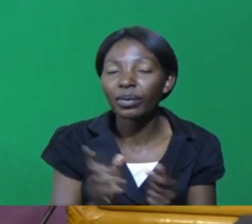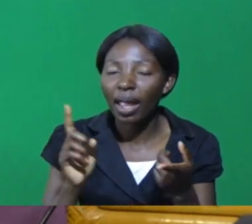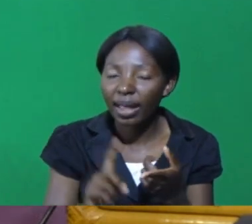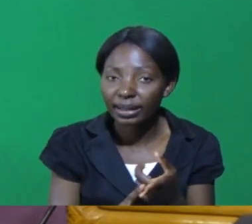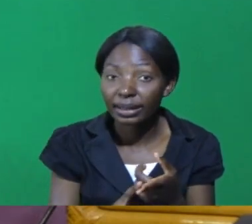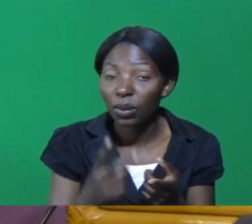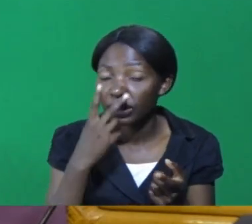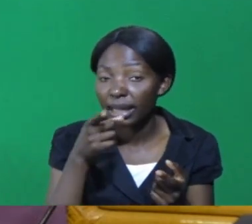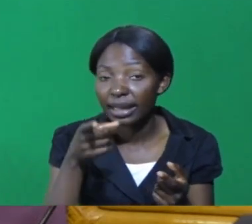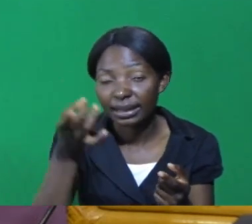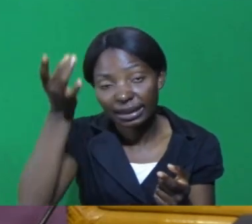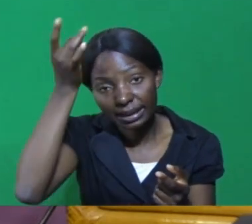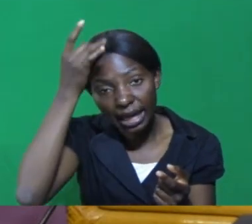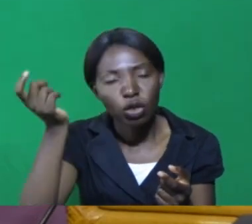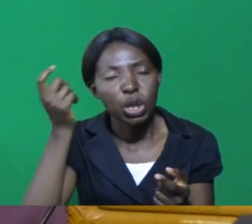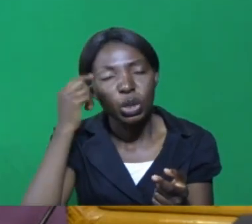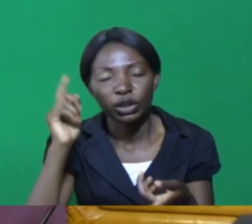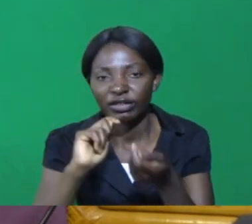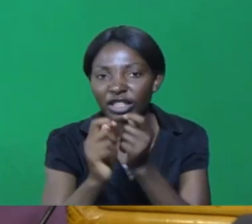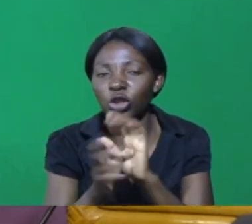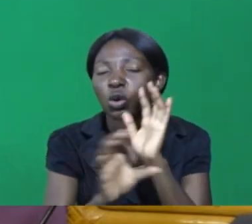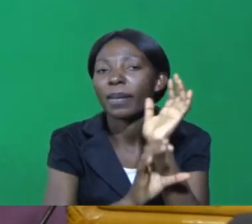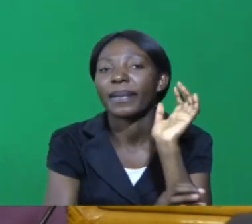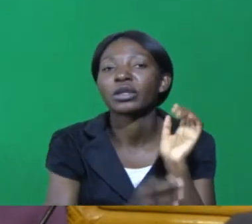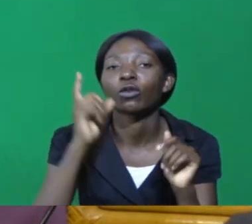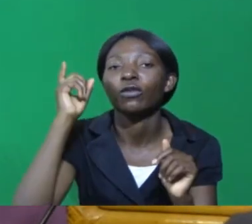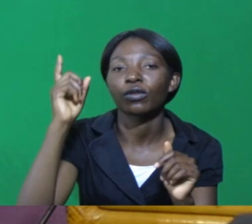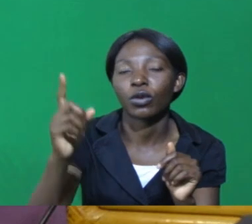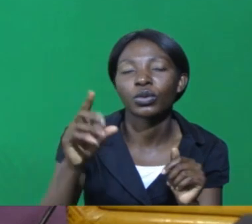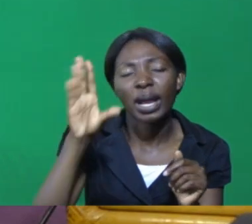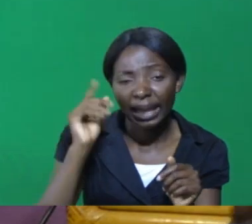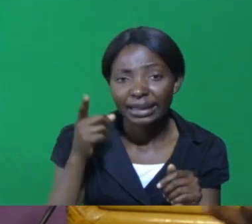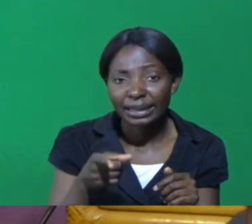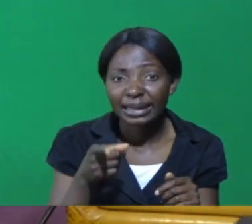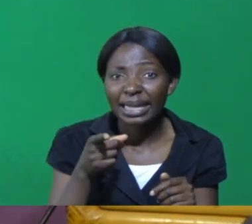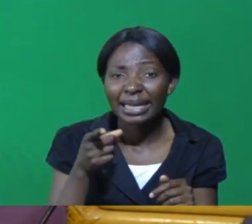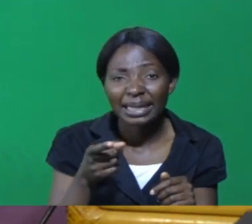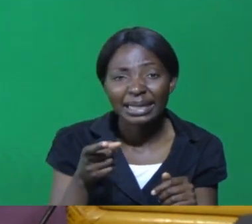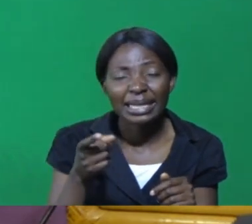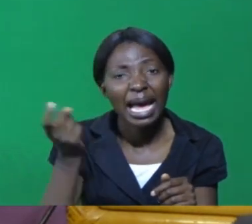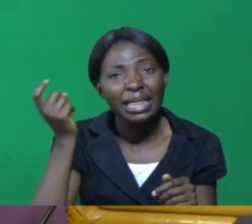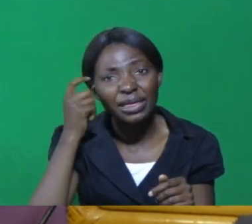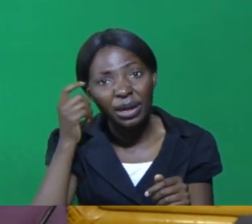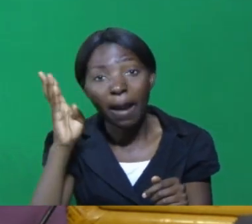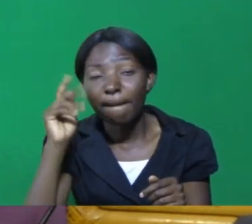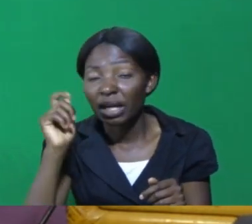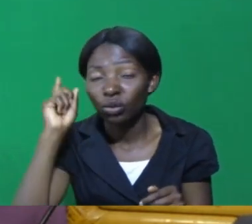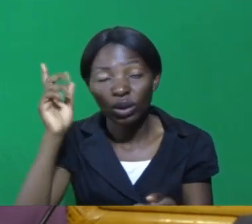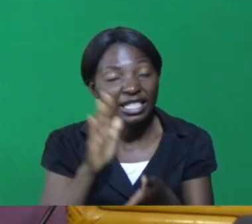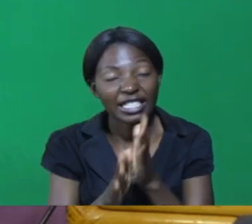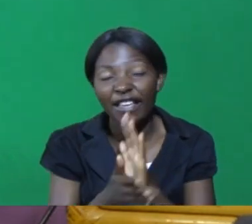kuti akafunga kuchinja mitemo yaMwari. Takazvidzidza tikaona kuti kufunga havo kudaro, asi mitemo yaMwari